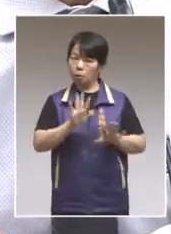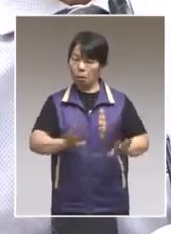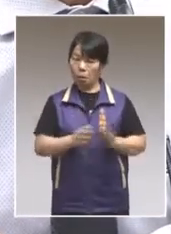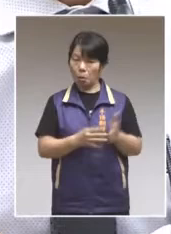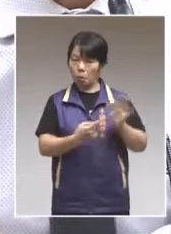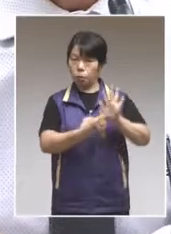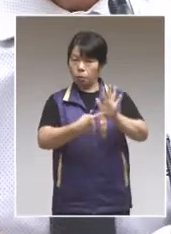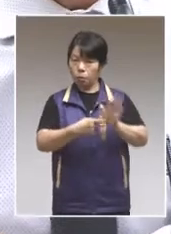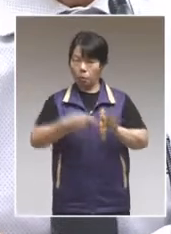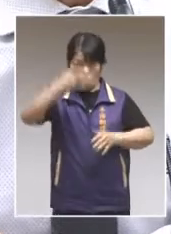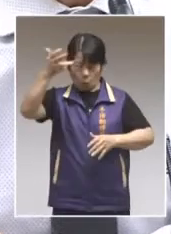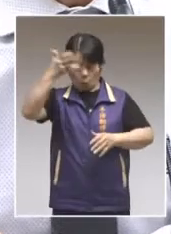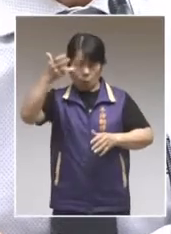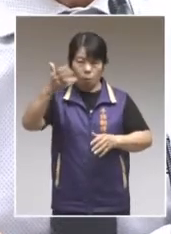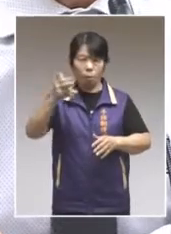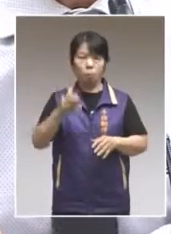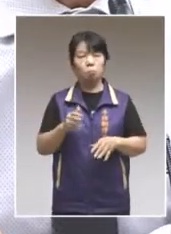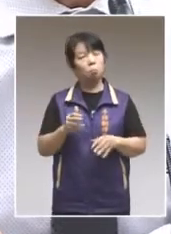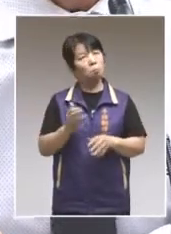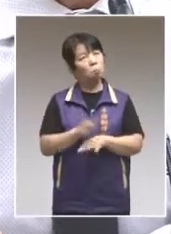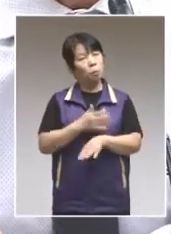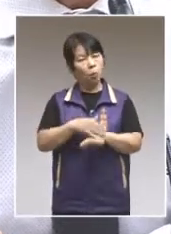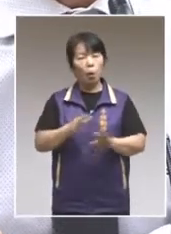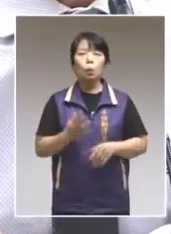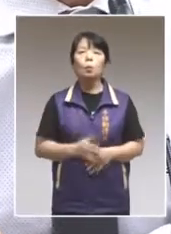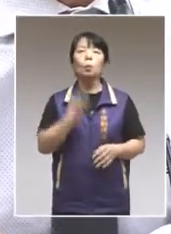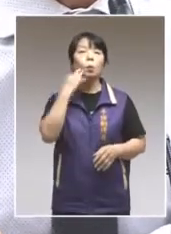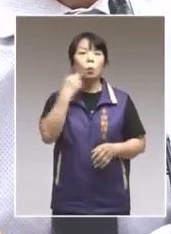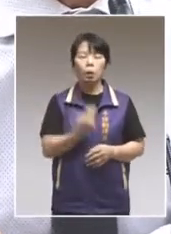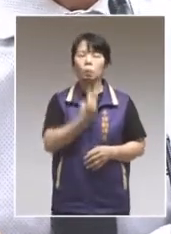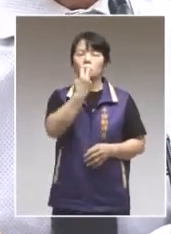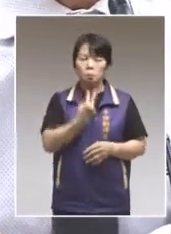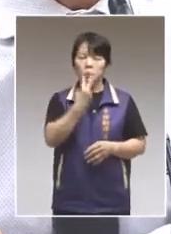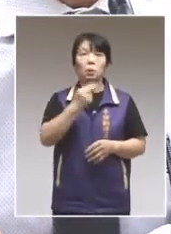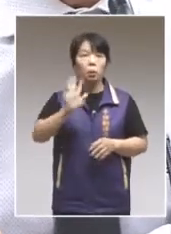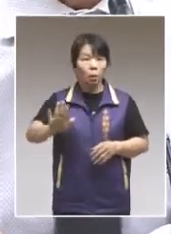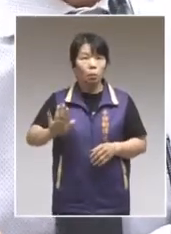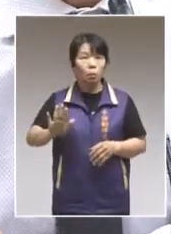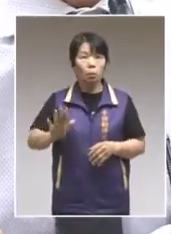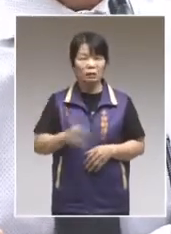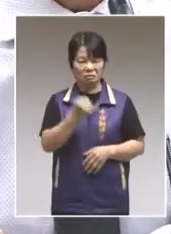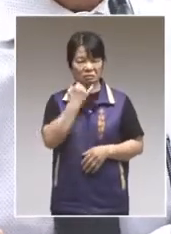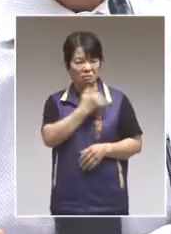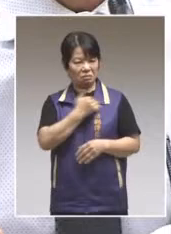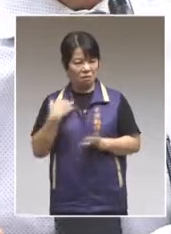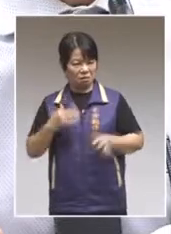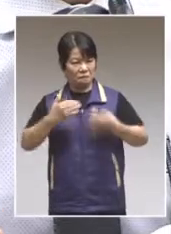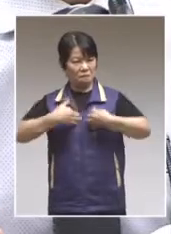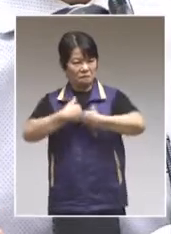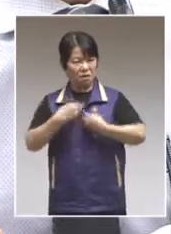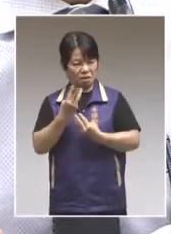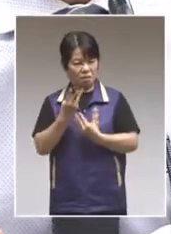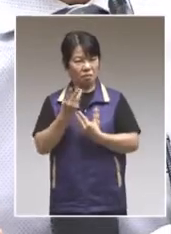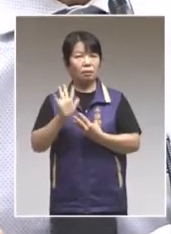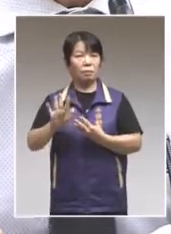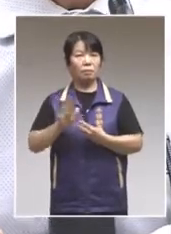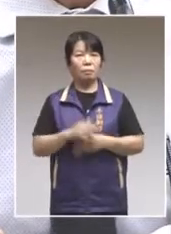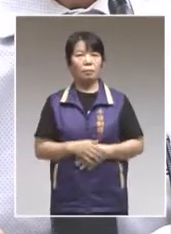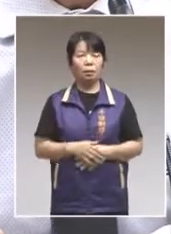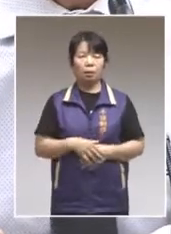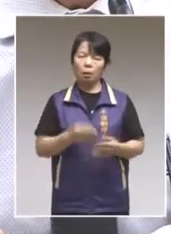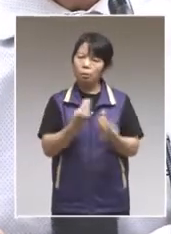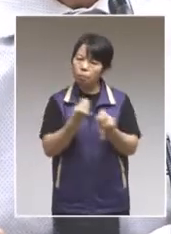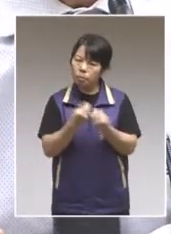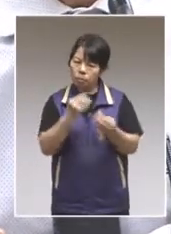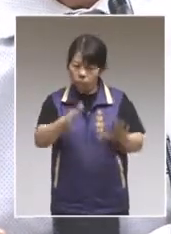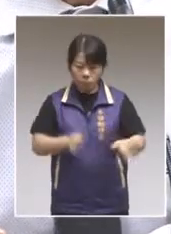发烧让我们发觉，不过如果他有呼吸急促的话，那我们就要知道说他可能已经肺炎了。那所以怎么样学会